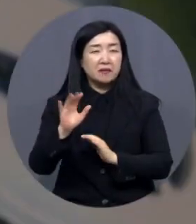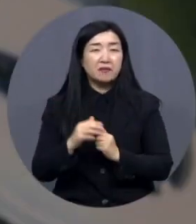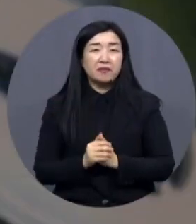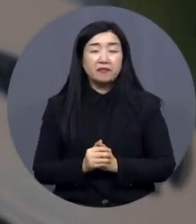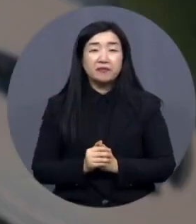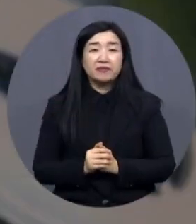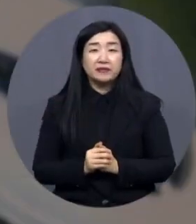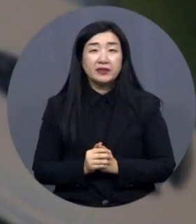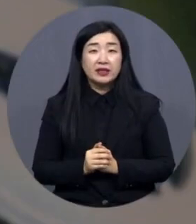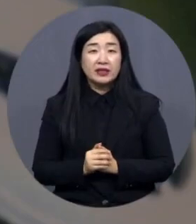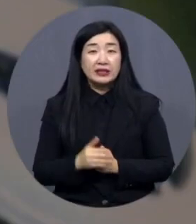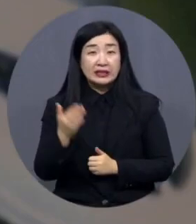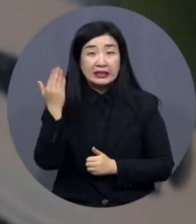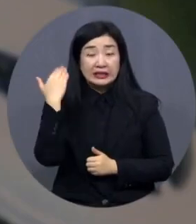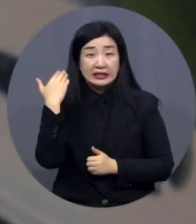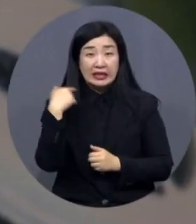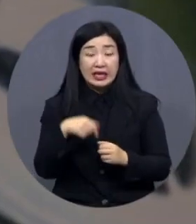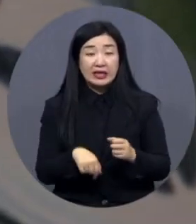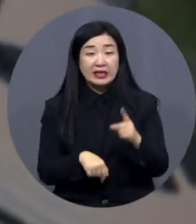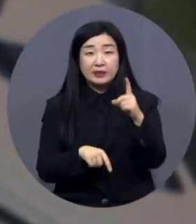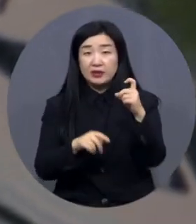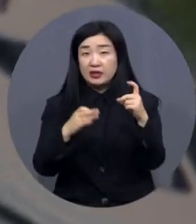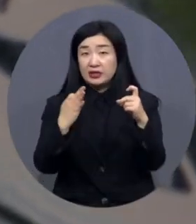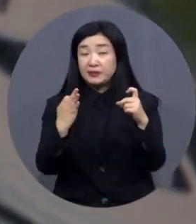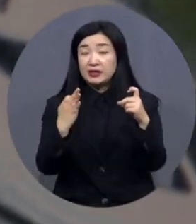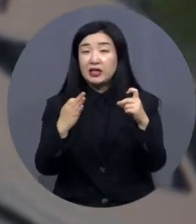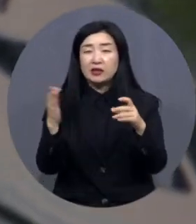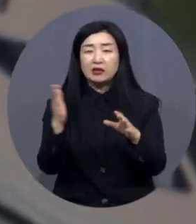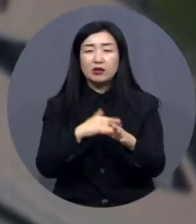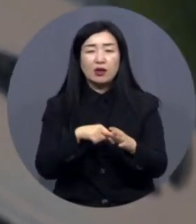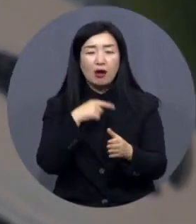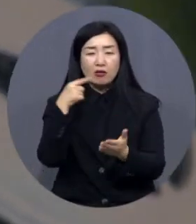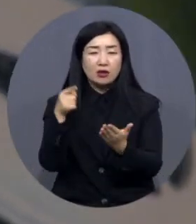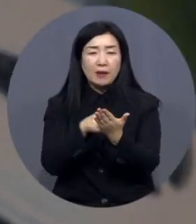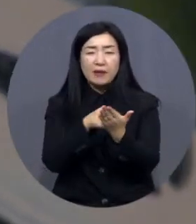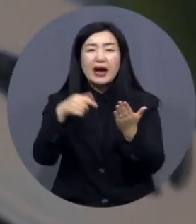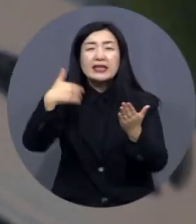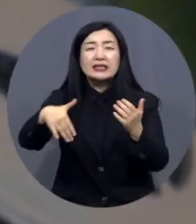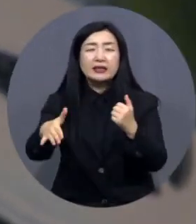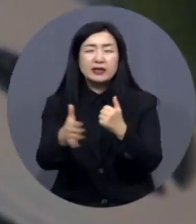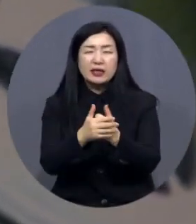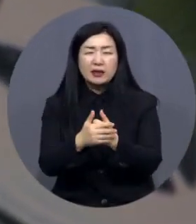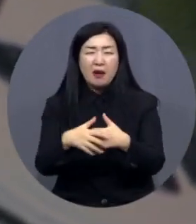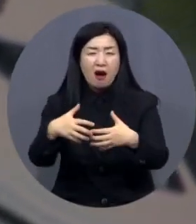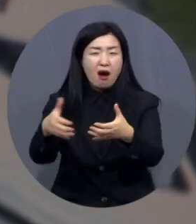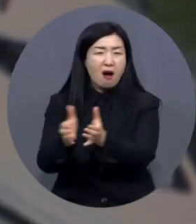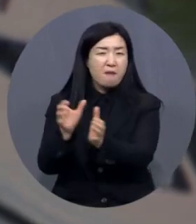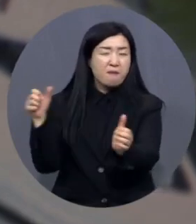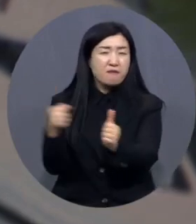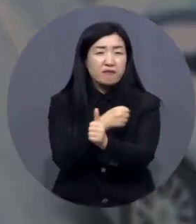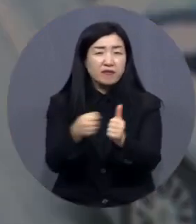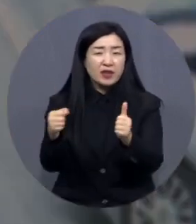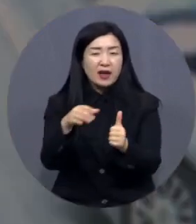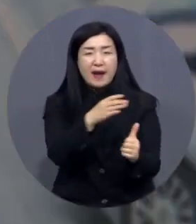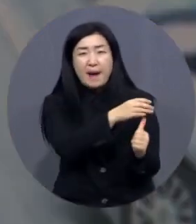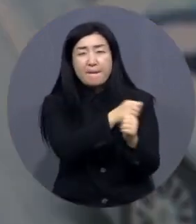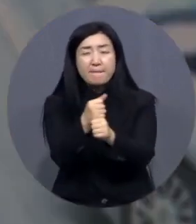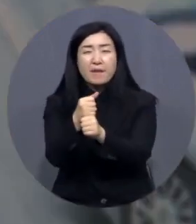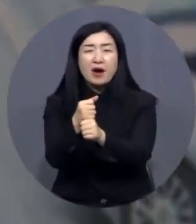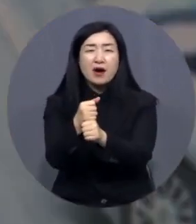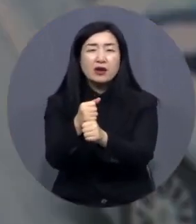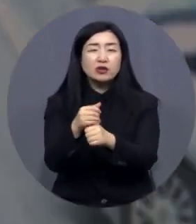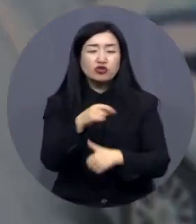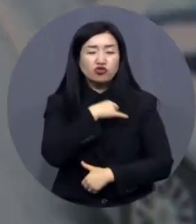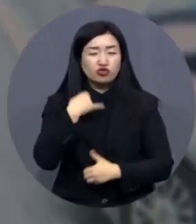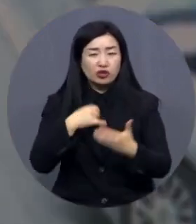지난달 14일에는 대낮에 카지노에서 빌린 돈을 갚지 않는다며 집단 폭행과 납치 소동을 벌린 중국인 여덟 명이